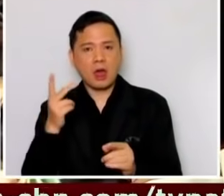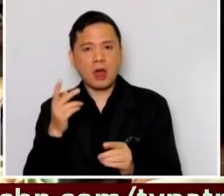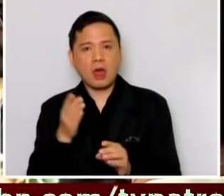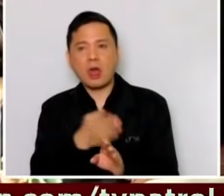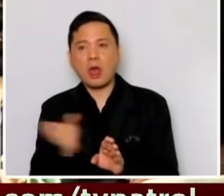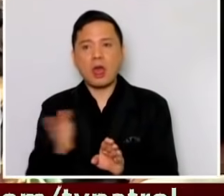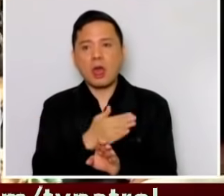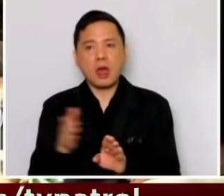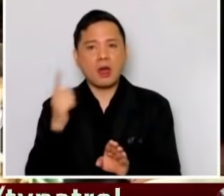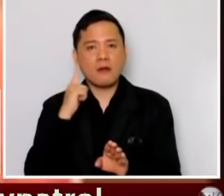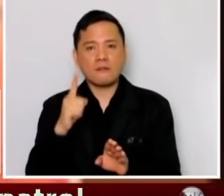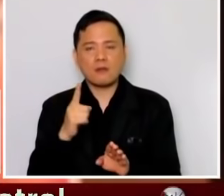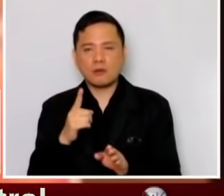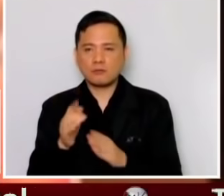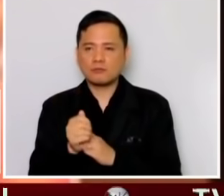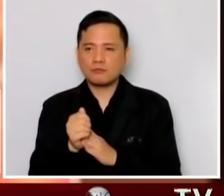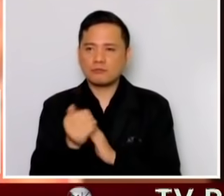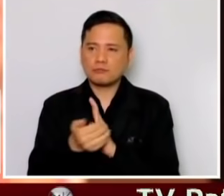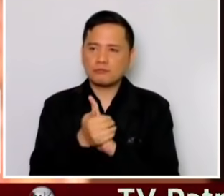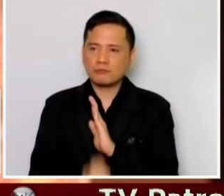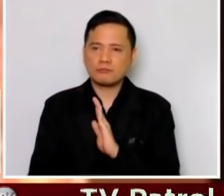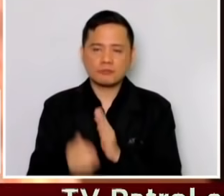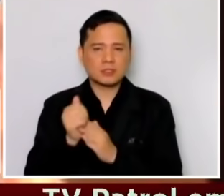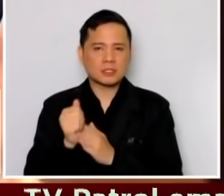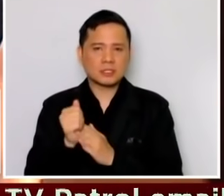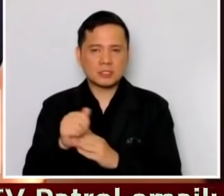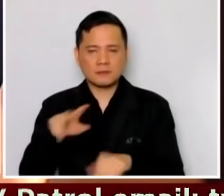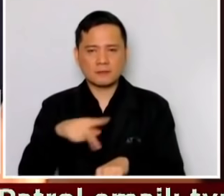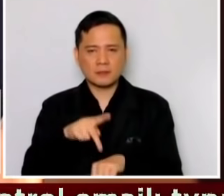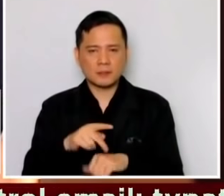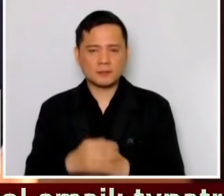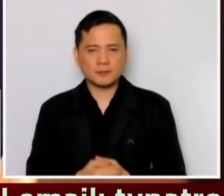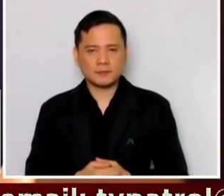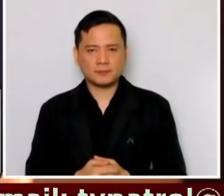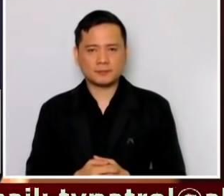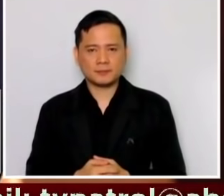sa lahat na executive and legislative committees. Hindi siya